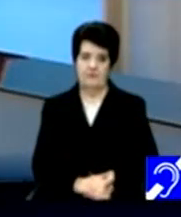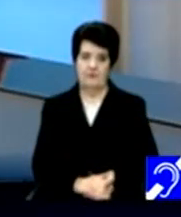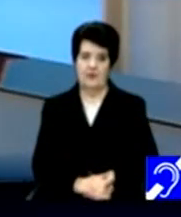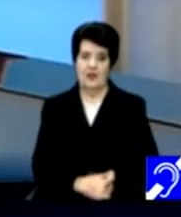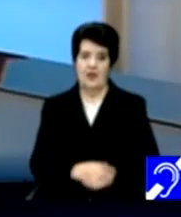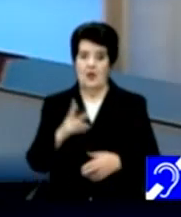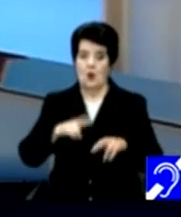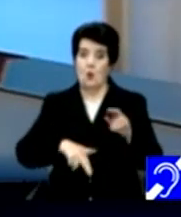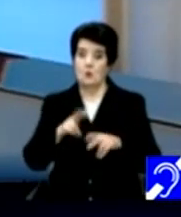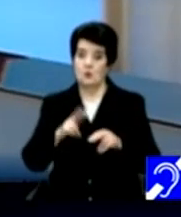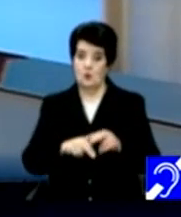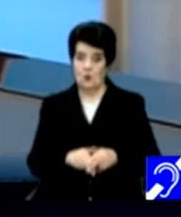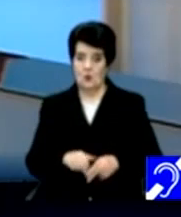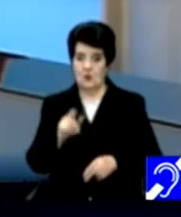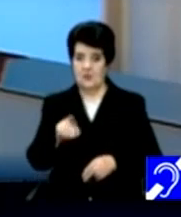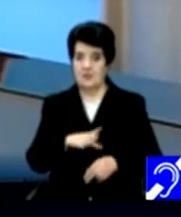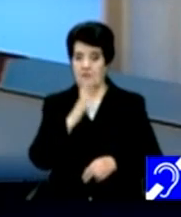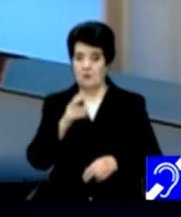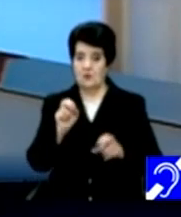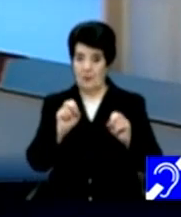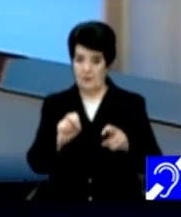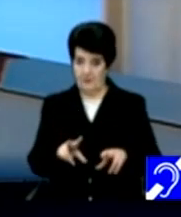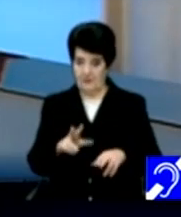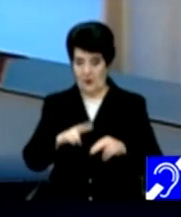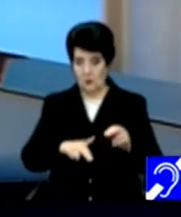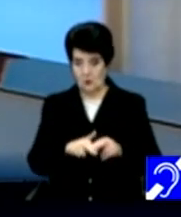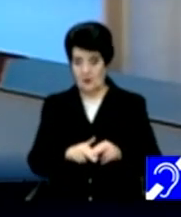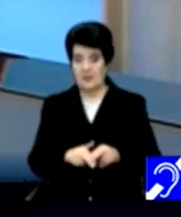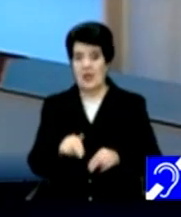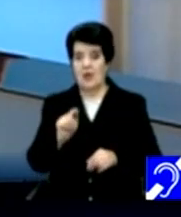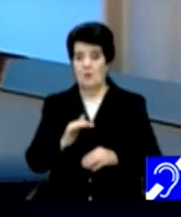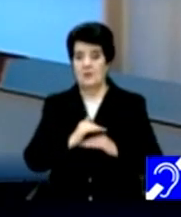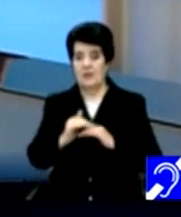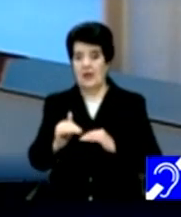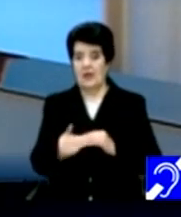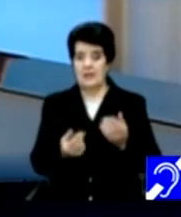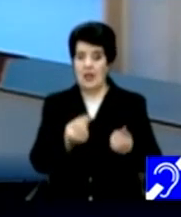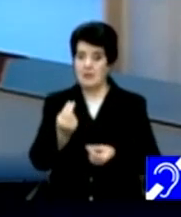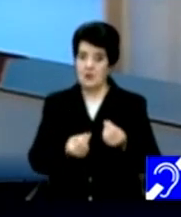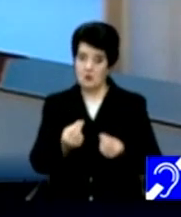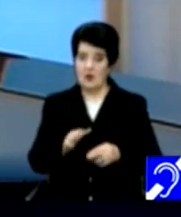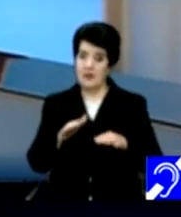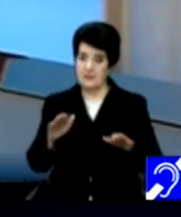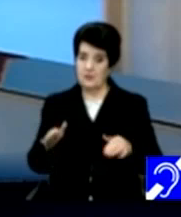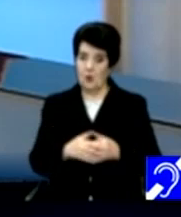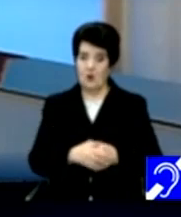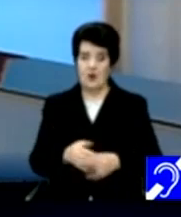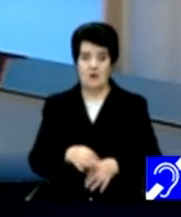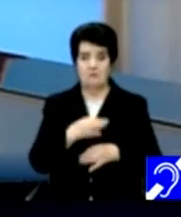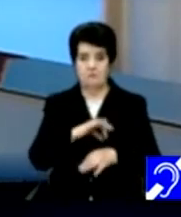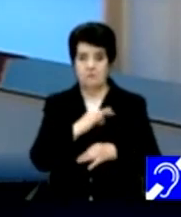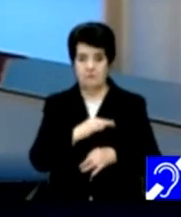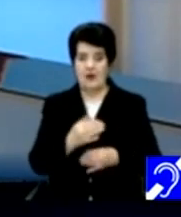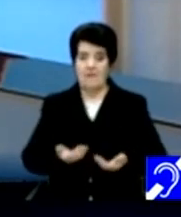O construcție pe cât de bizară, pe atât de periculoasă, a fost amplasată pe un teren de joacă din orașul Soroca și pune în mare primejdie